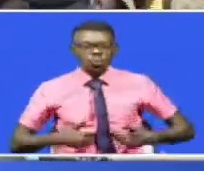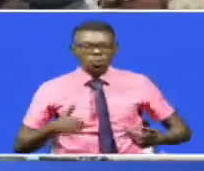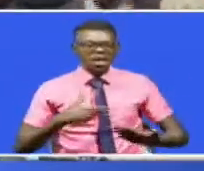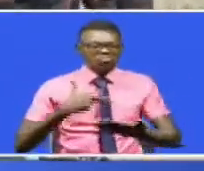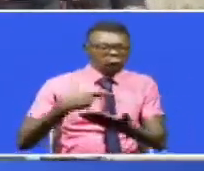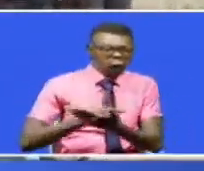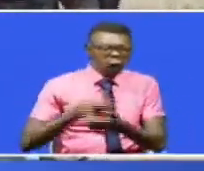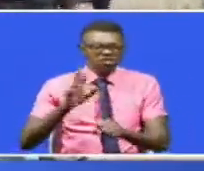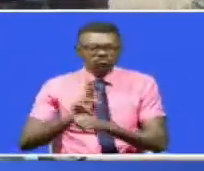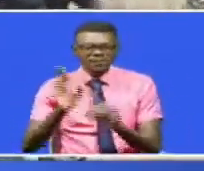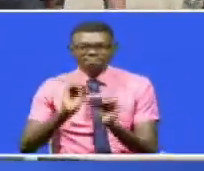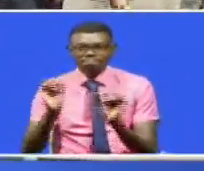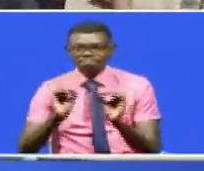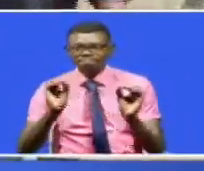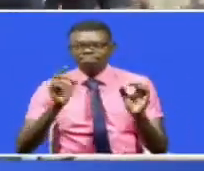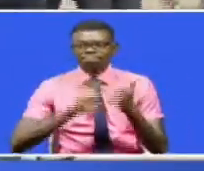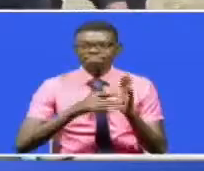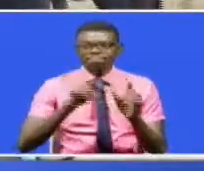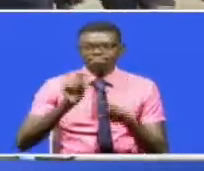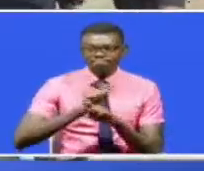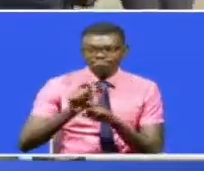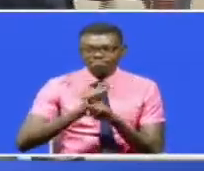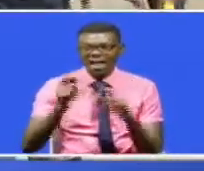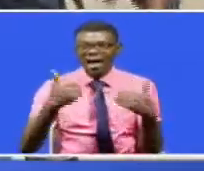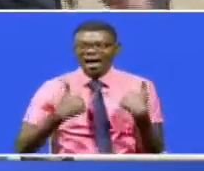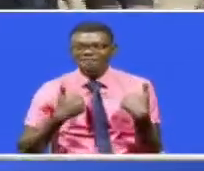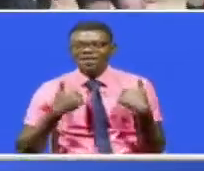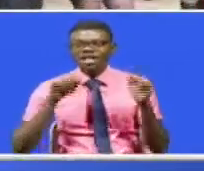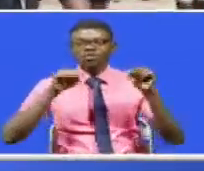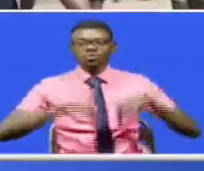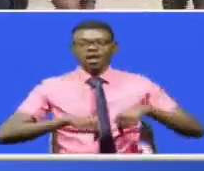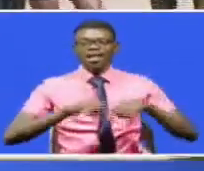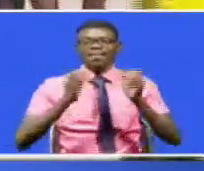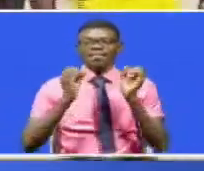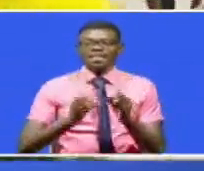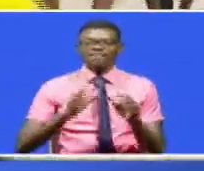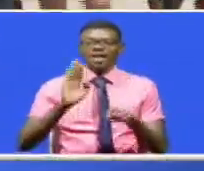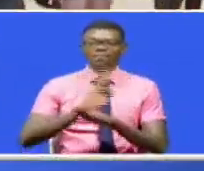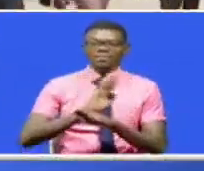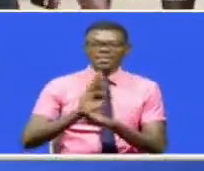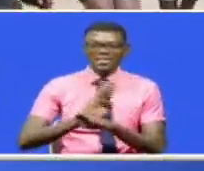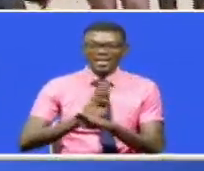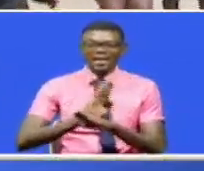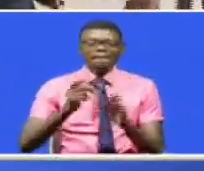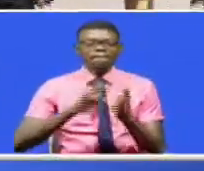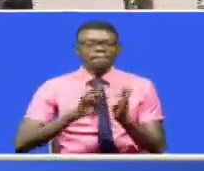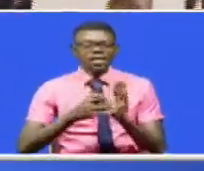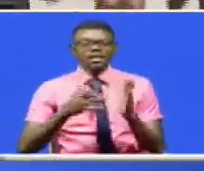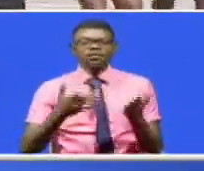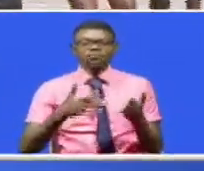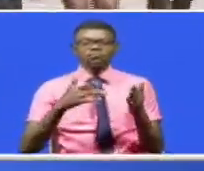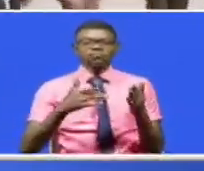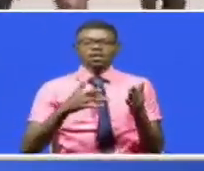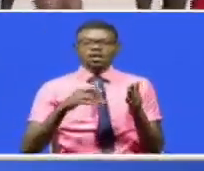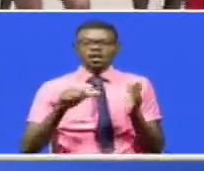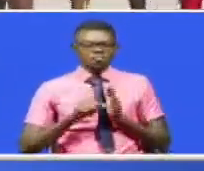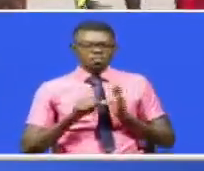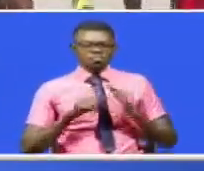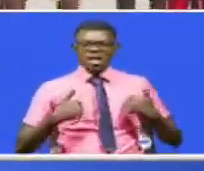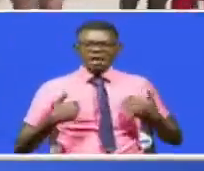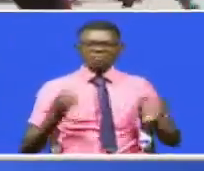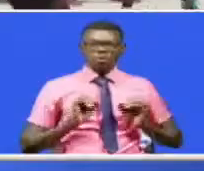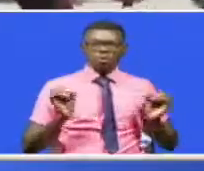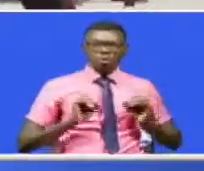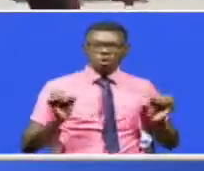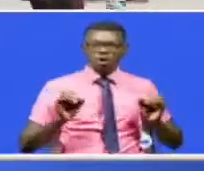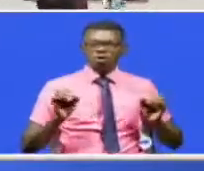kulevya, wanakuja kutrain hapa. Unaona, ukiwa busy utakuwa ukiwa busy hakuna, hutakuwa na akili ya kufanya mambo